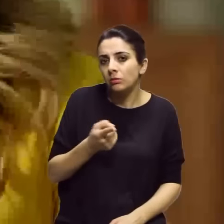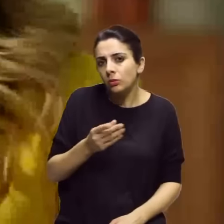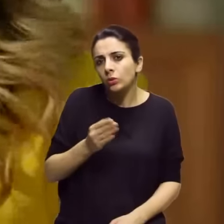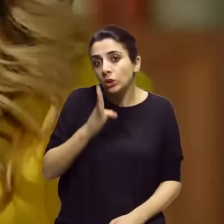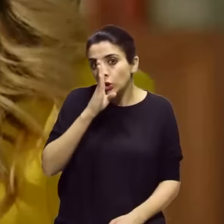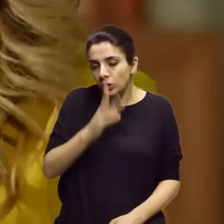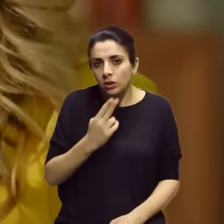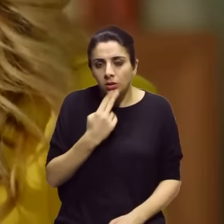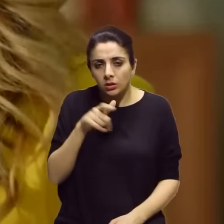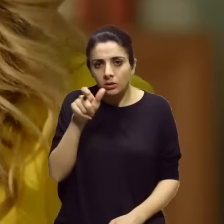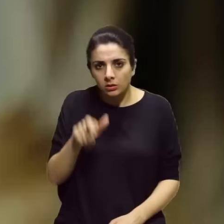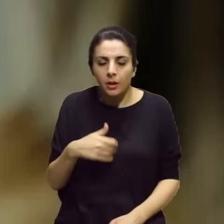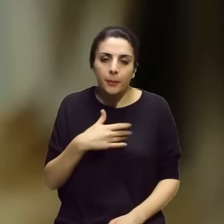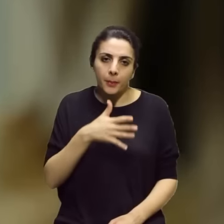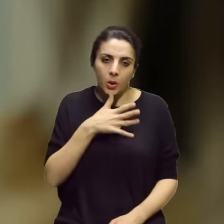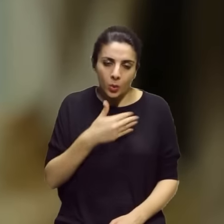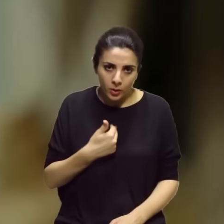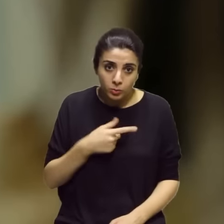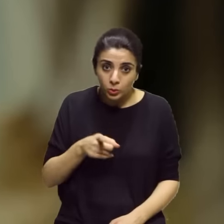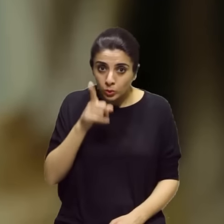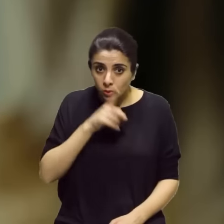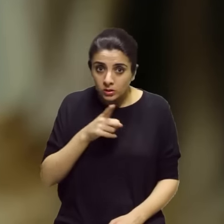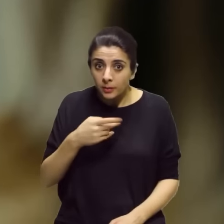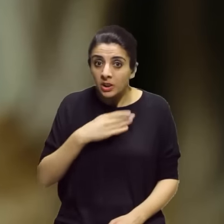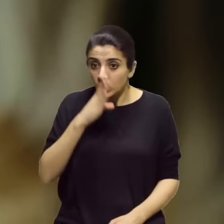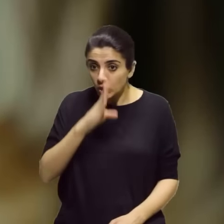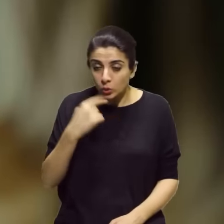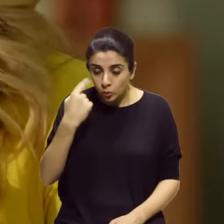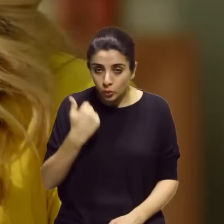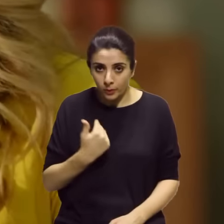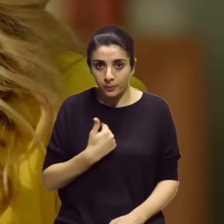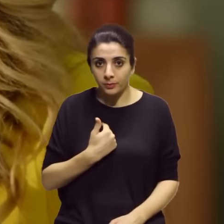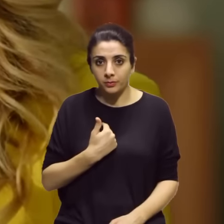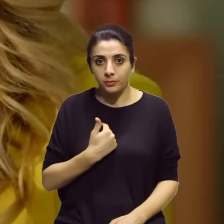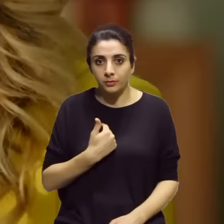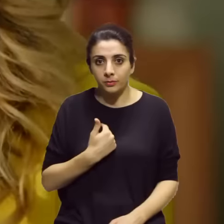çok ciddi bir kızsın. Bunu da biliyorum. Ve bu yüzden ben de seni çok ciddiye alıyorum.